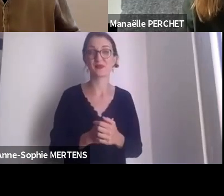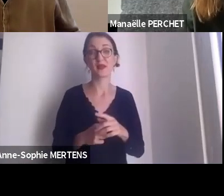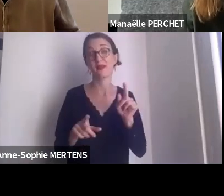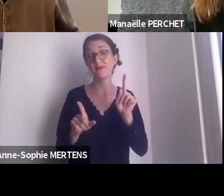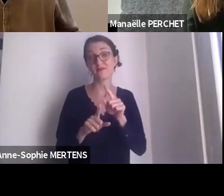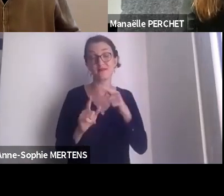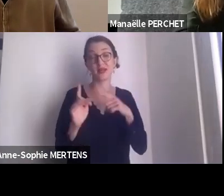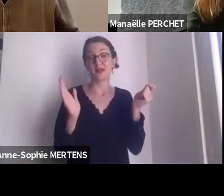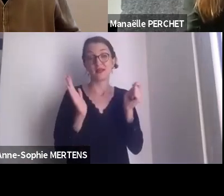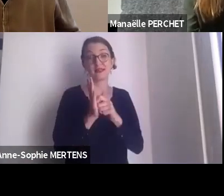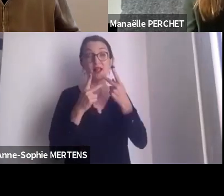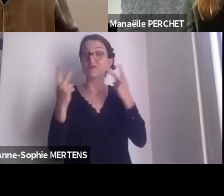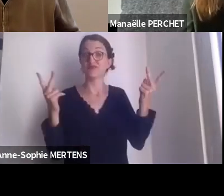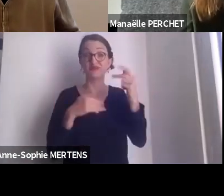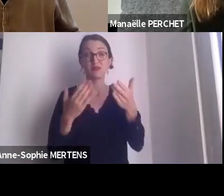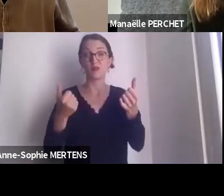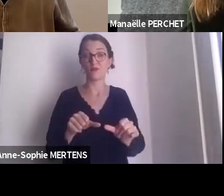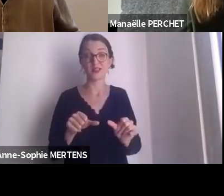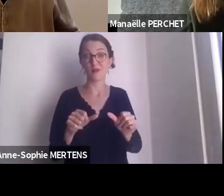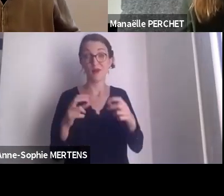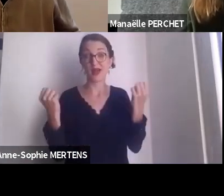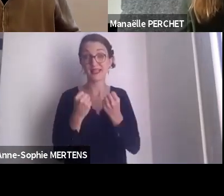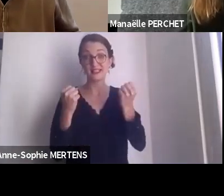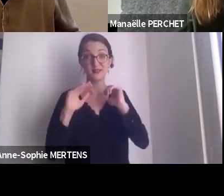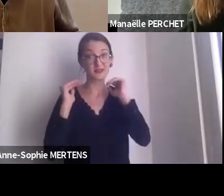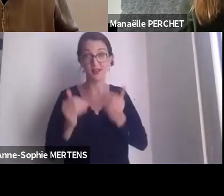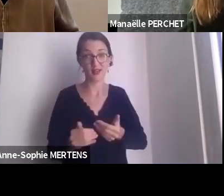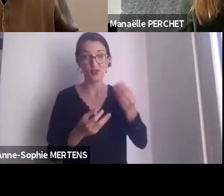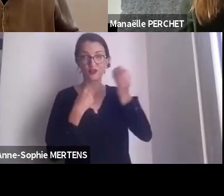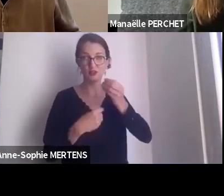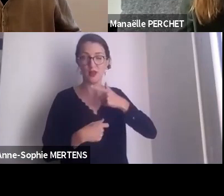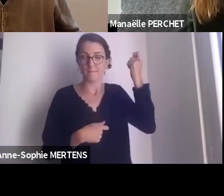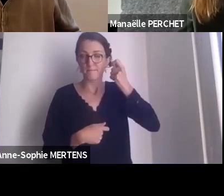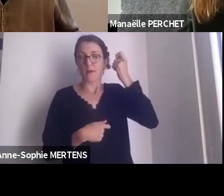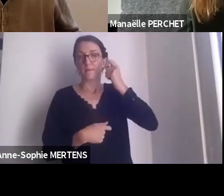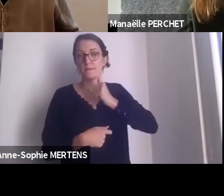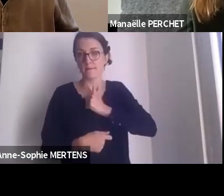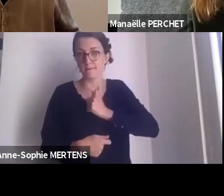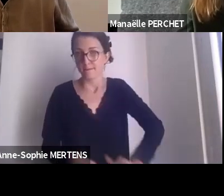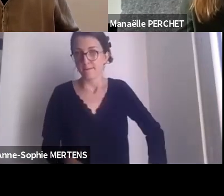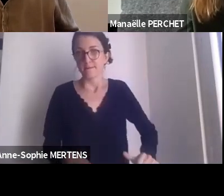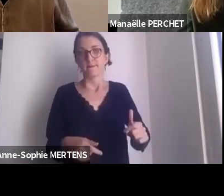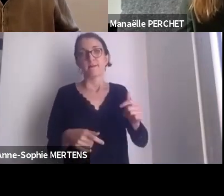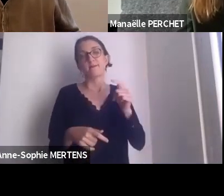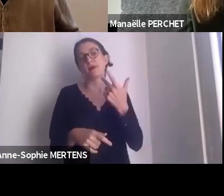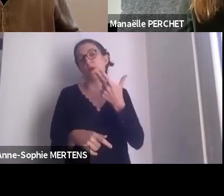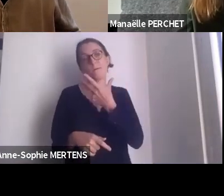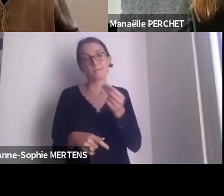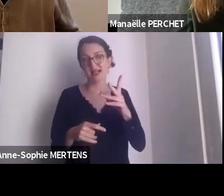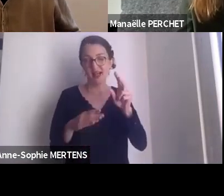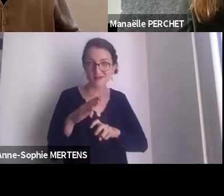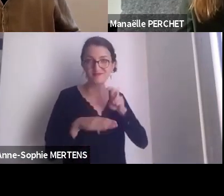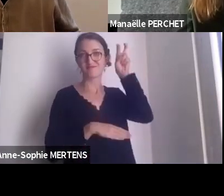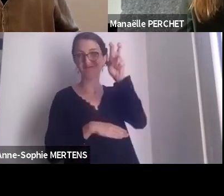massue, mais bon, comme d'habitude, on surmonte. Et puis, encore une fois, je suis aussi entouré de créatifs, donc c'est pas mal. J'ai une bonne